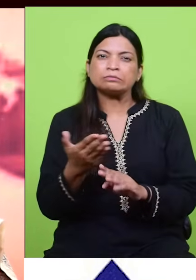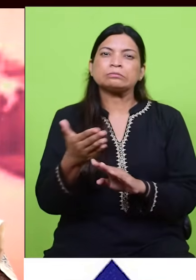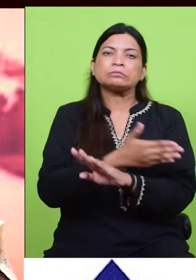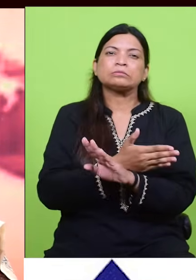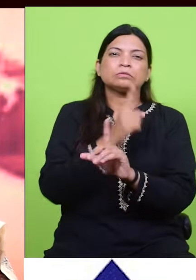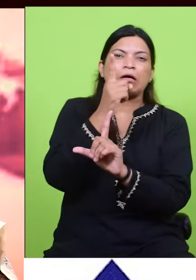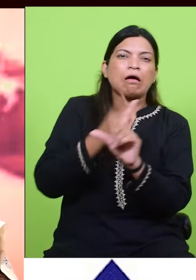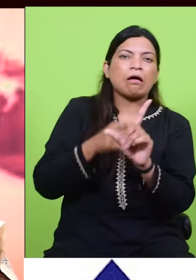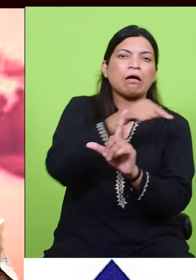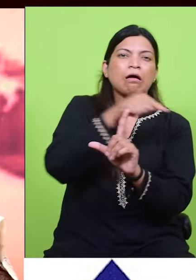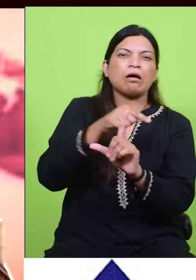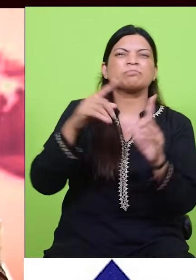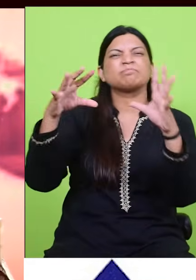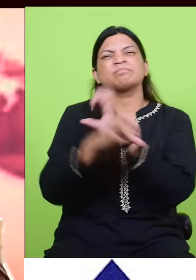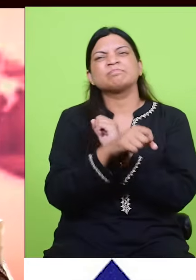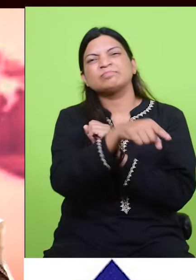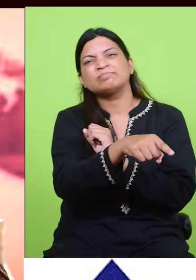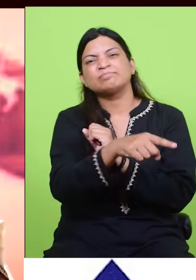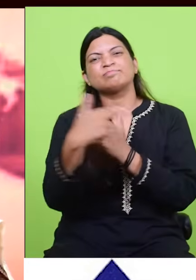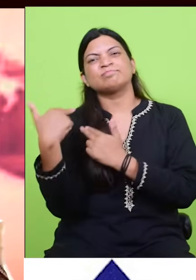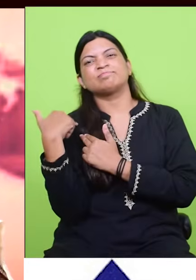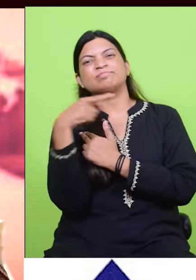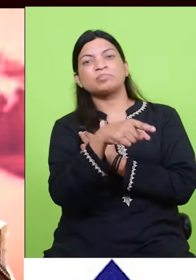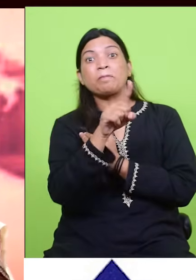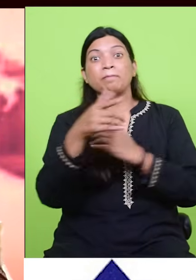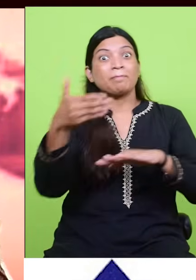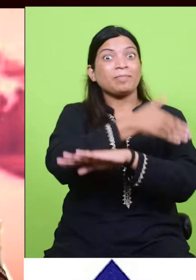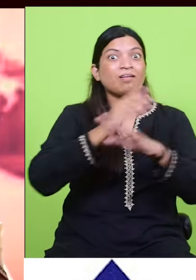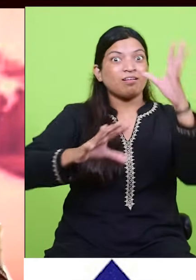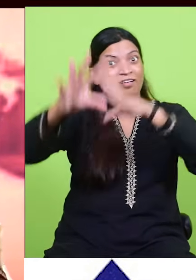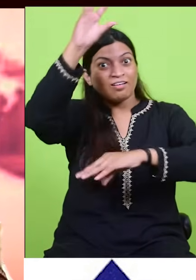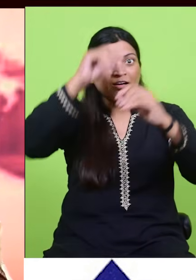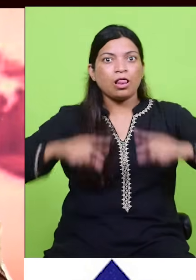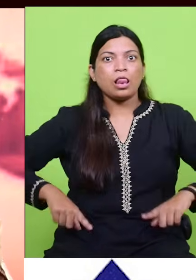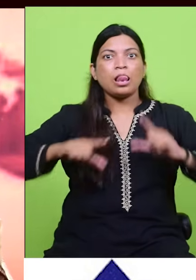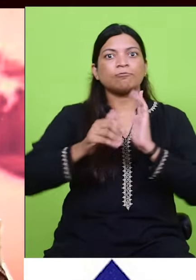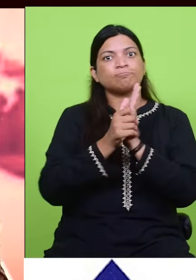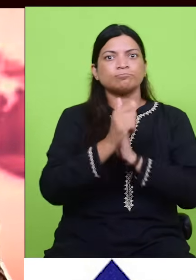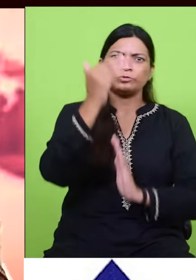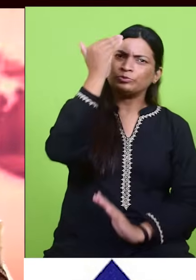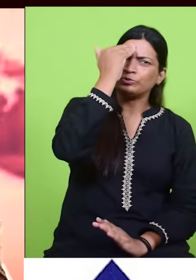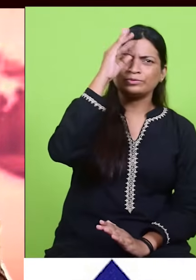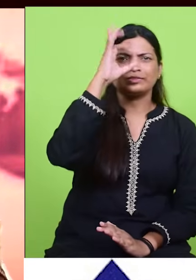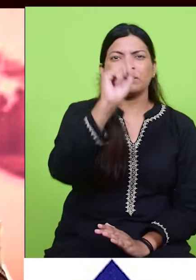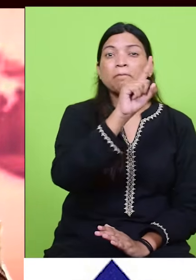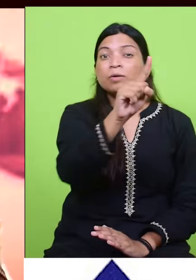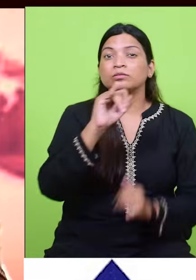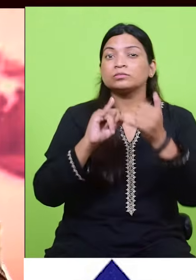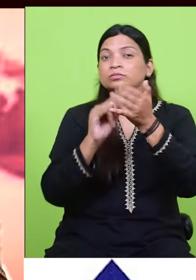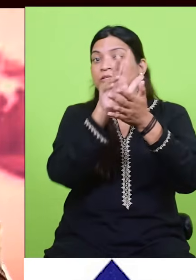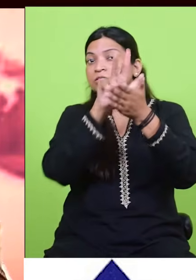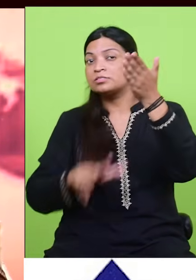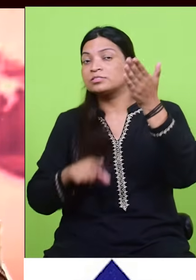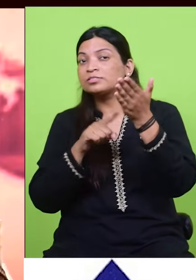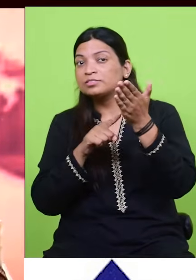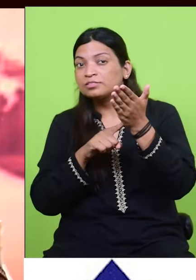में गैप हो गया था पढ़ने से। तो जो इसने पढ़ा था वो इसको डेली स्किल, लाइफ स्किल्स तो याद थे, लेकिन सिलेबस जो हमारा